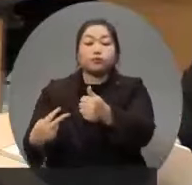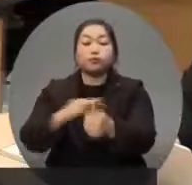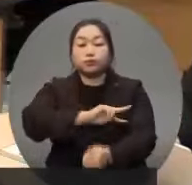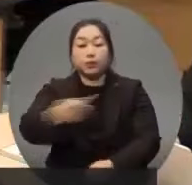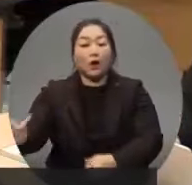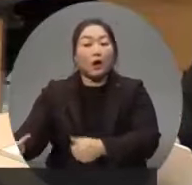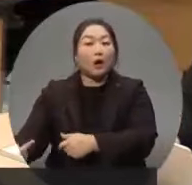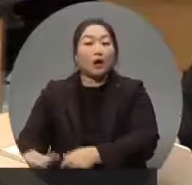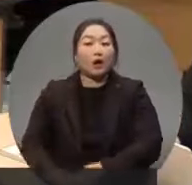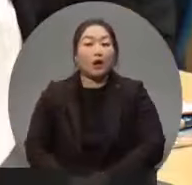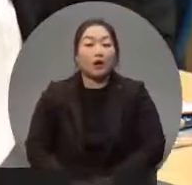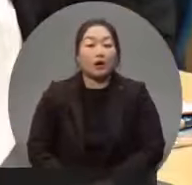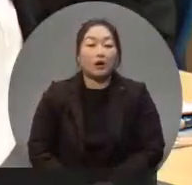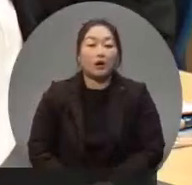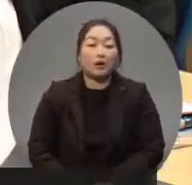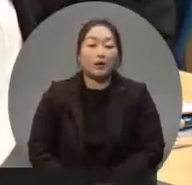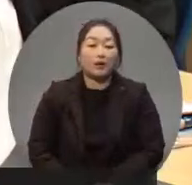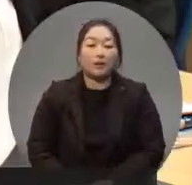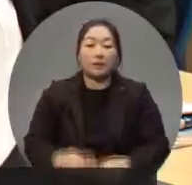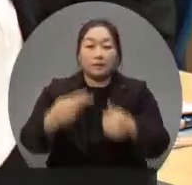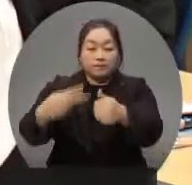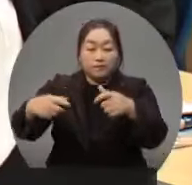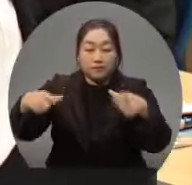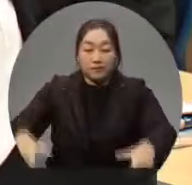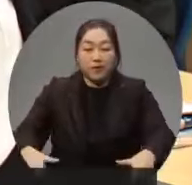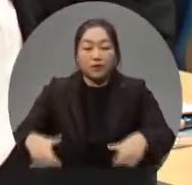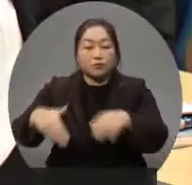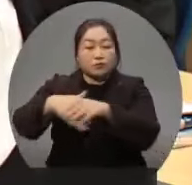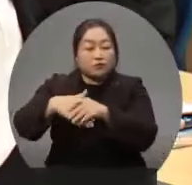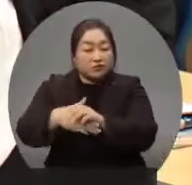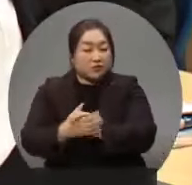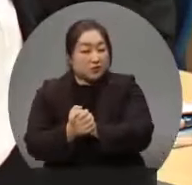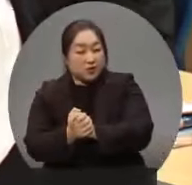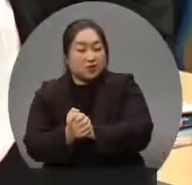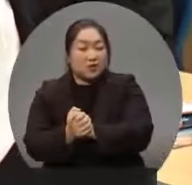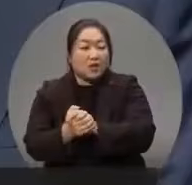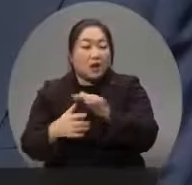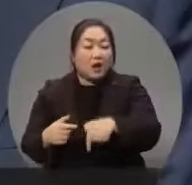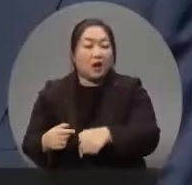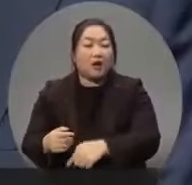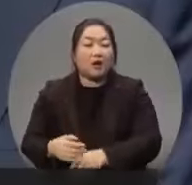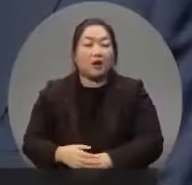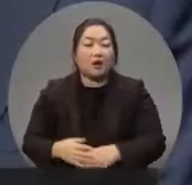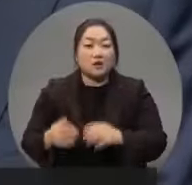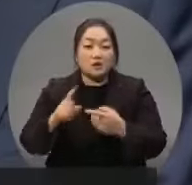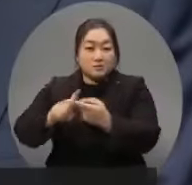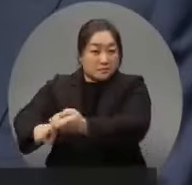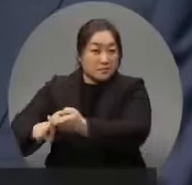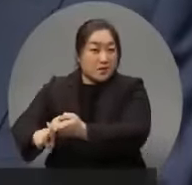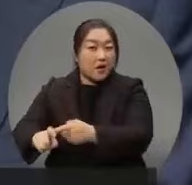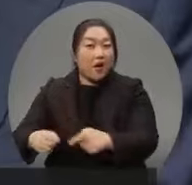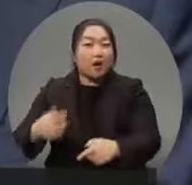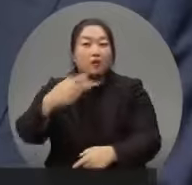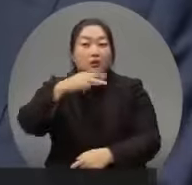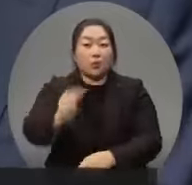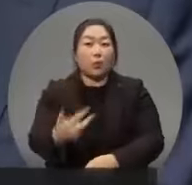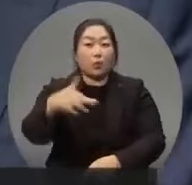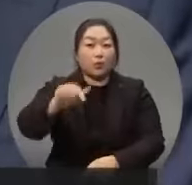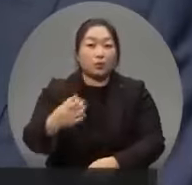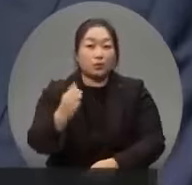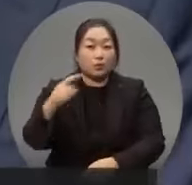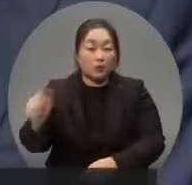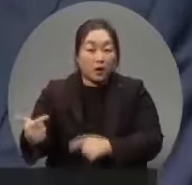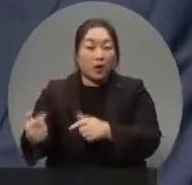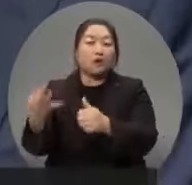지역구를 바꿨습니다. 청주 흥덕구는 문재인 정부에서 장관을 지내 이른바 친문 핵심으로 분류되는 도종환